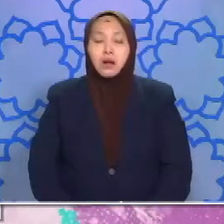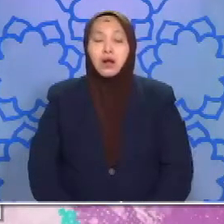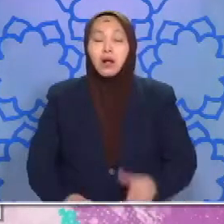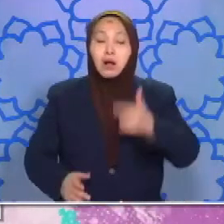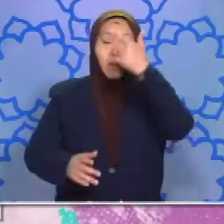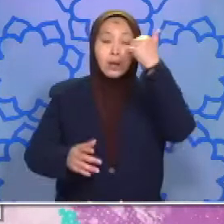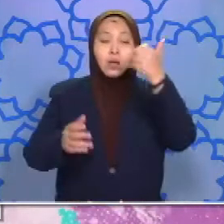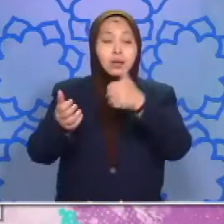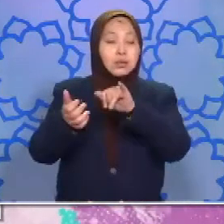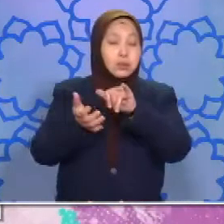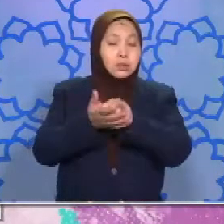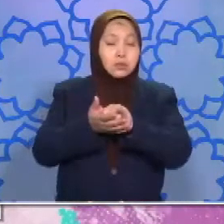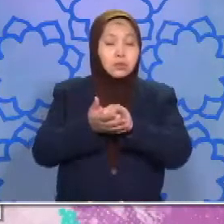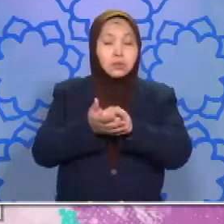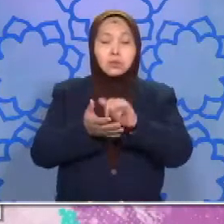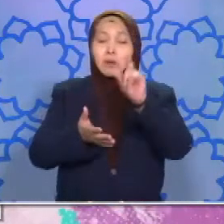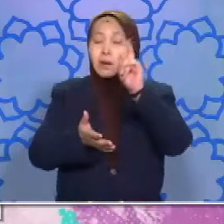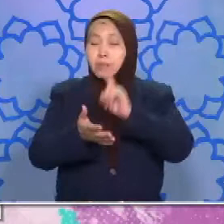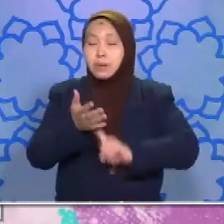فإذا قرأت